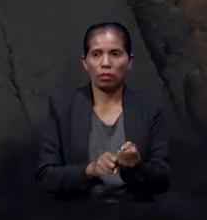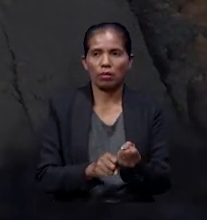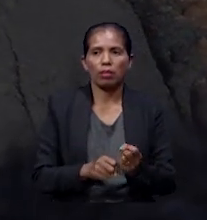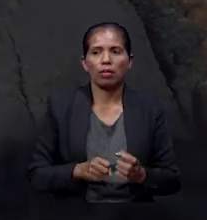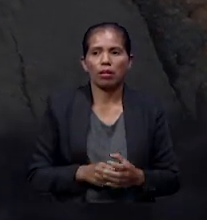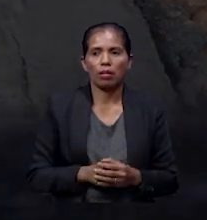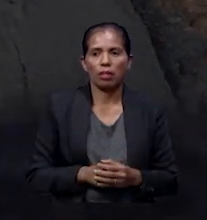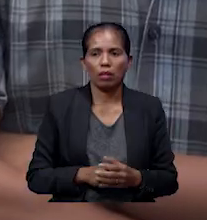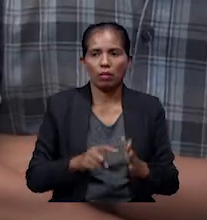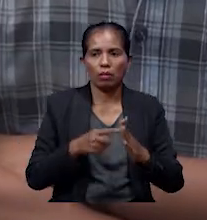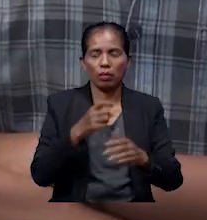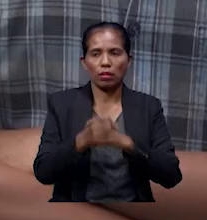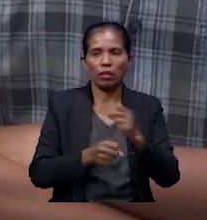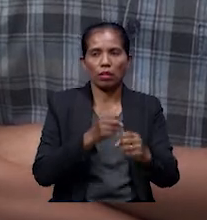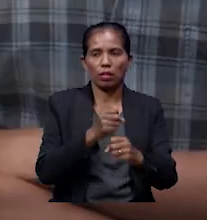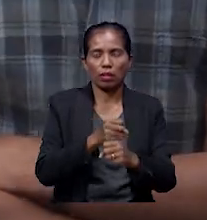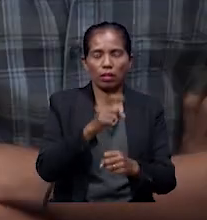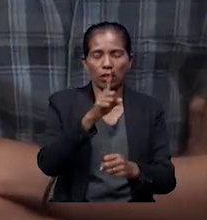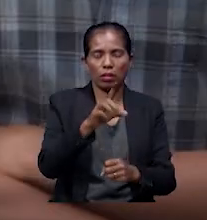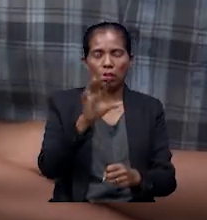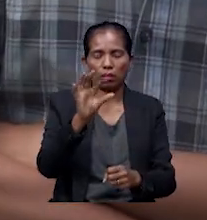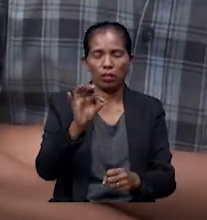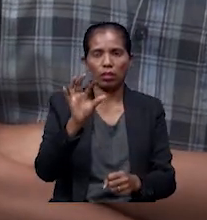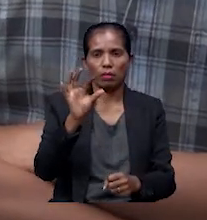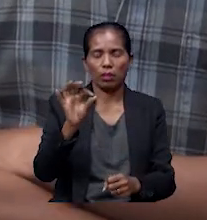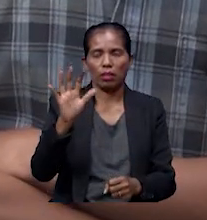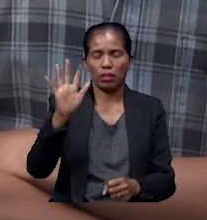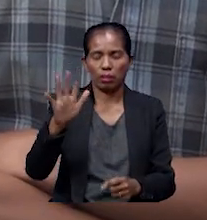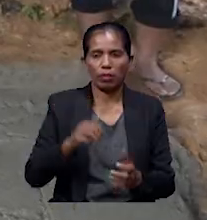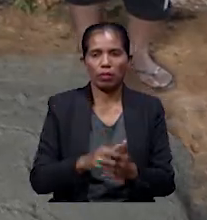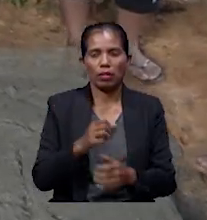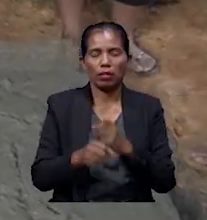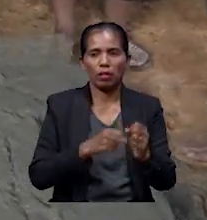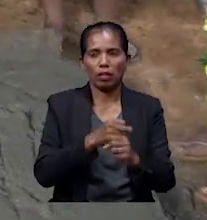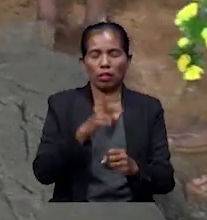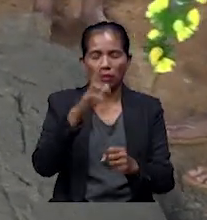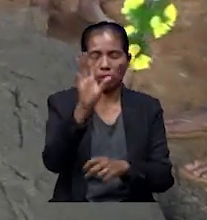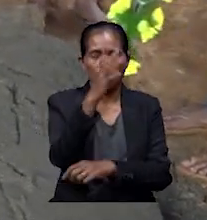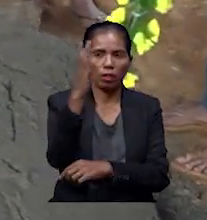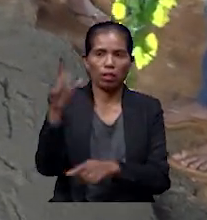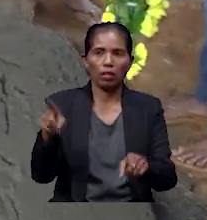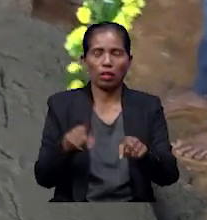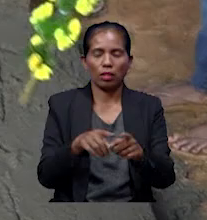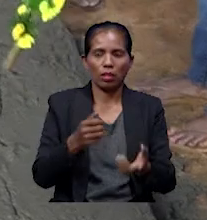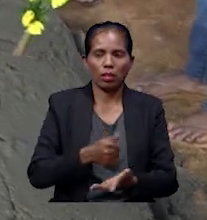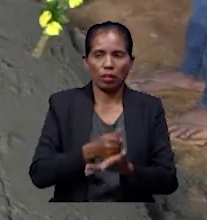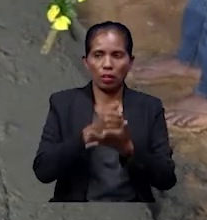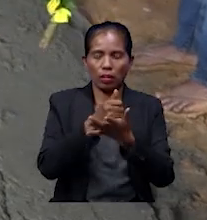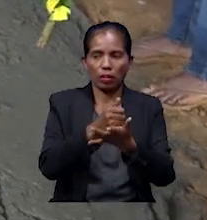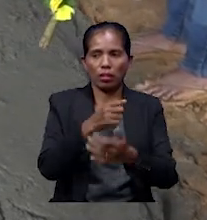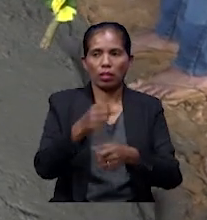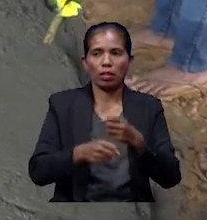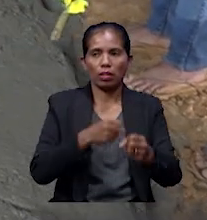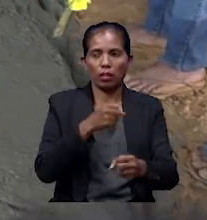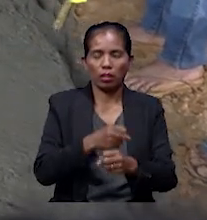rasikan hahu iha tina ring ida atusia hitunurasin lima. Durante tinan tolo iha ilarang Hanesan asistente, no iha tina ring